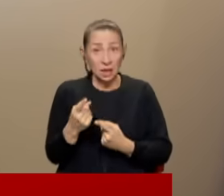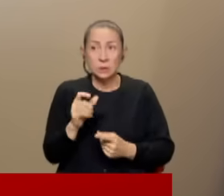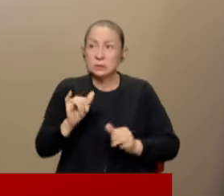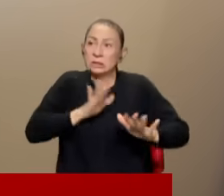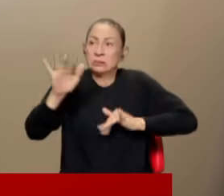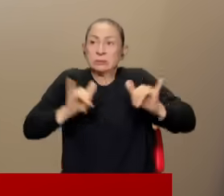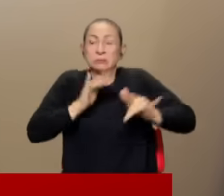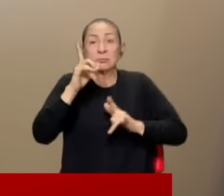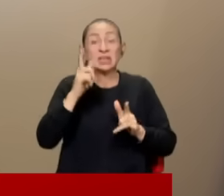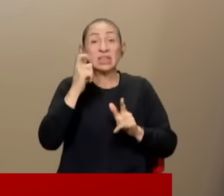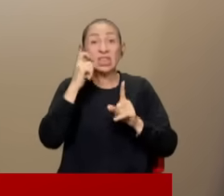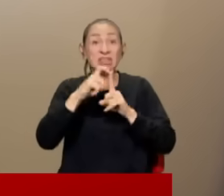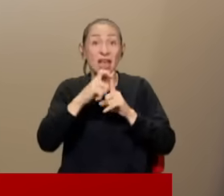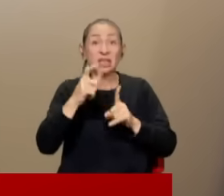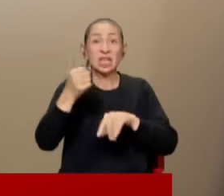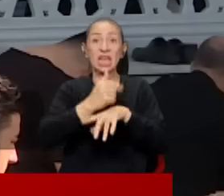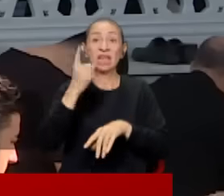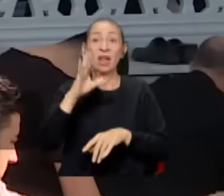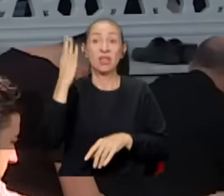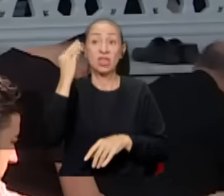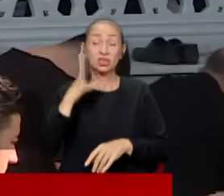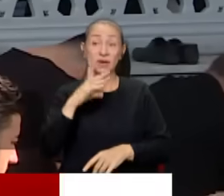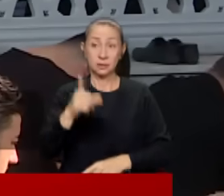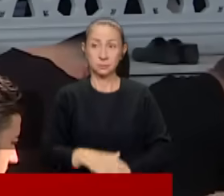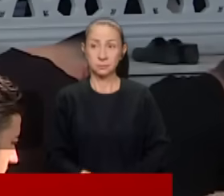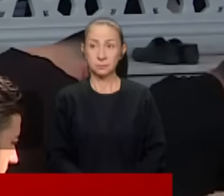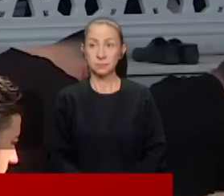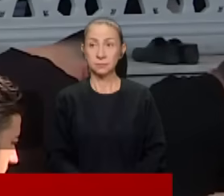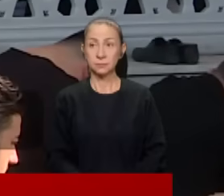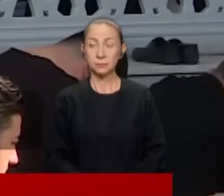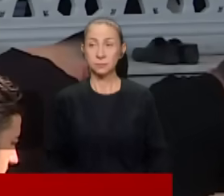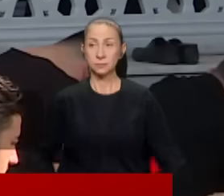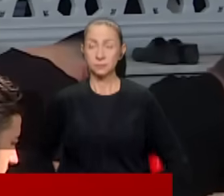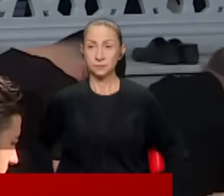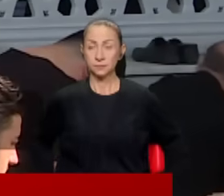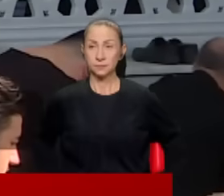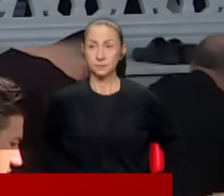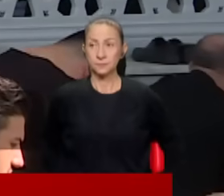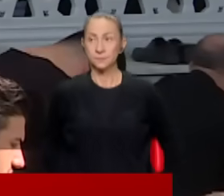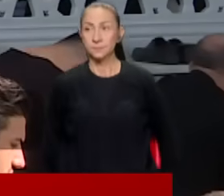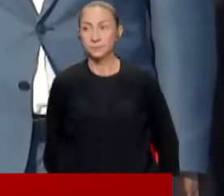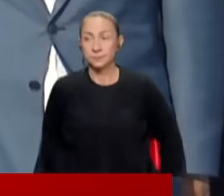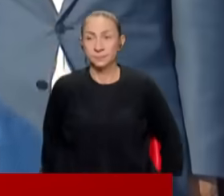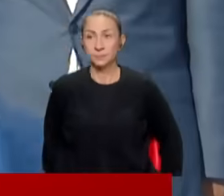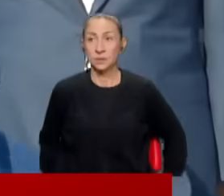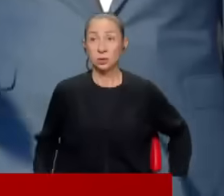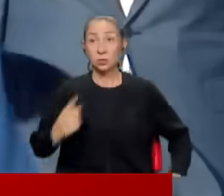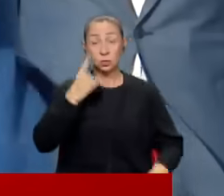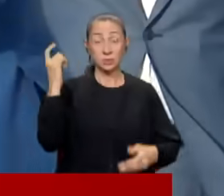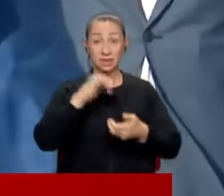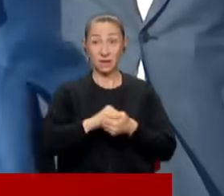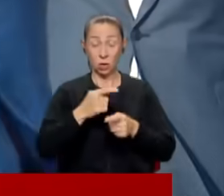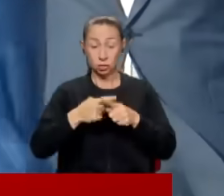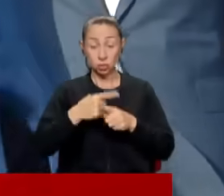kaçınan bir Diyanet ve iktidar anlayışı var bugün Cumhuriyetimizin ilan edilişinin 100 yılındayız Cumhur ittifakı